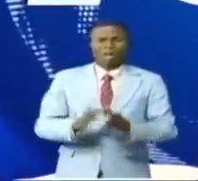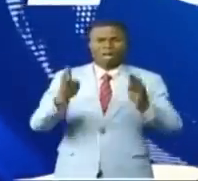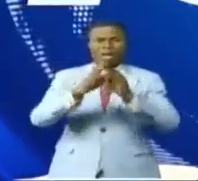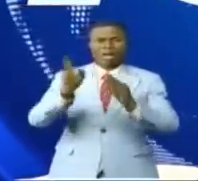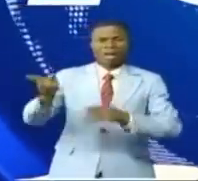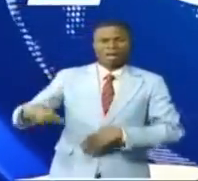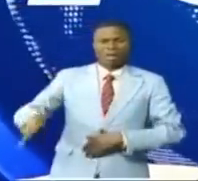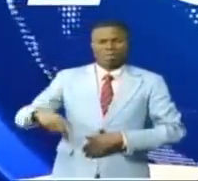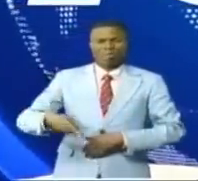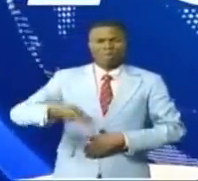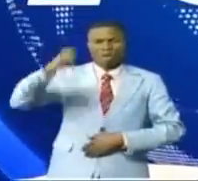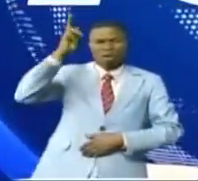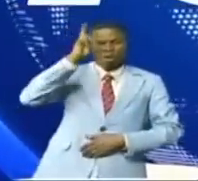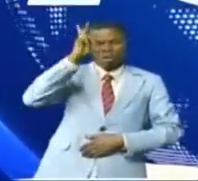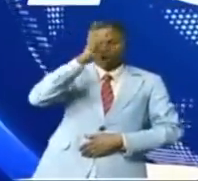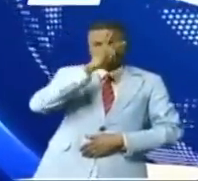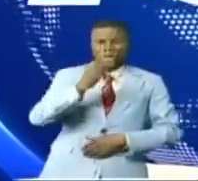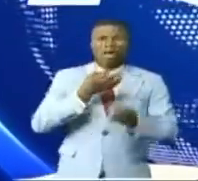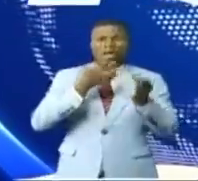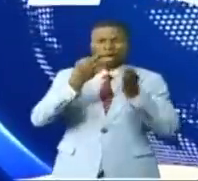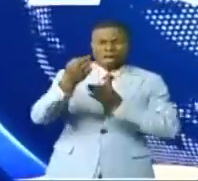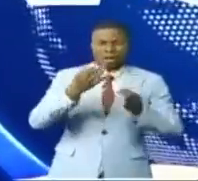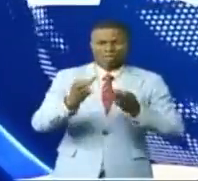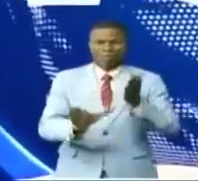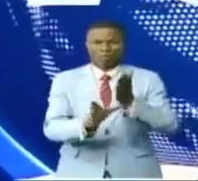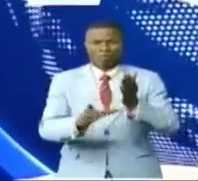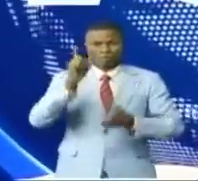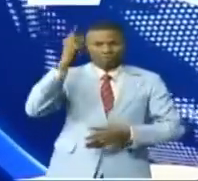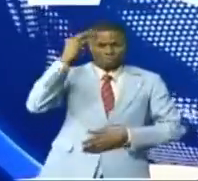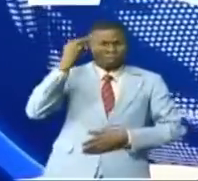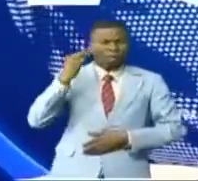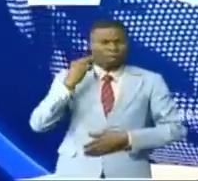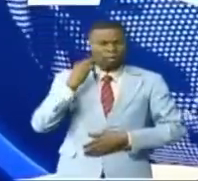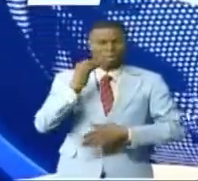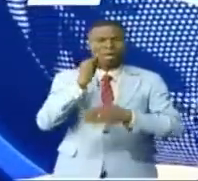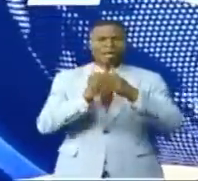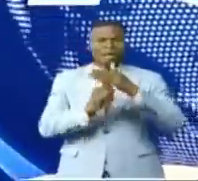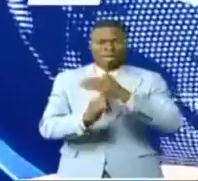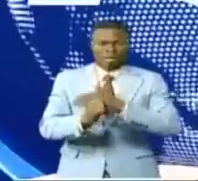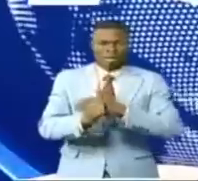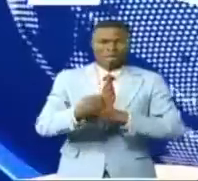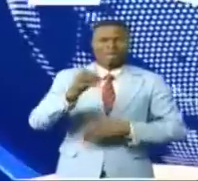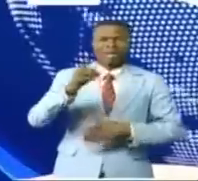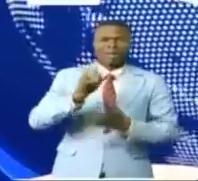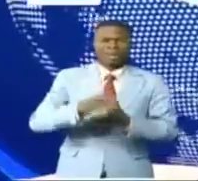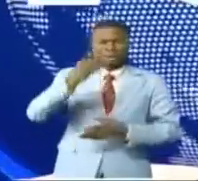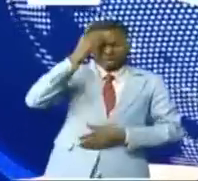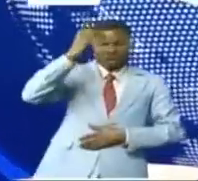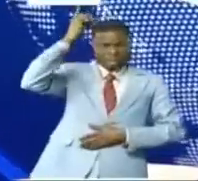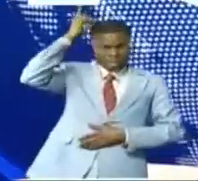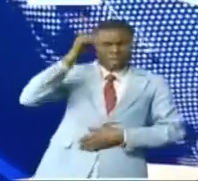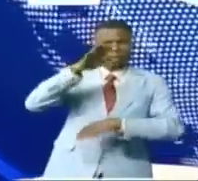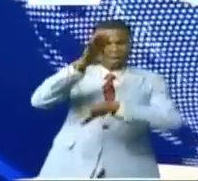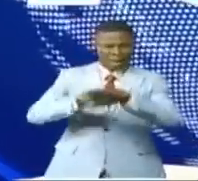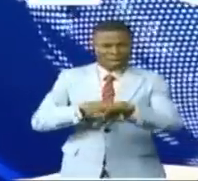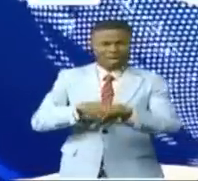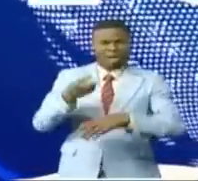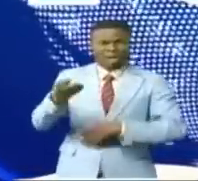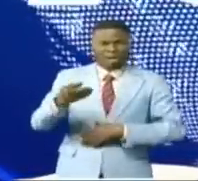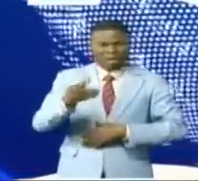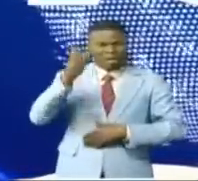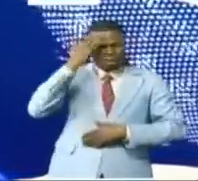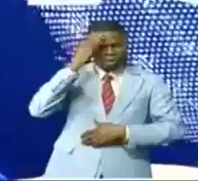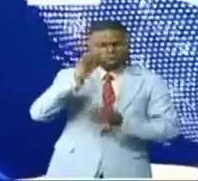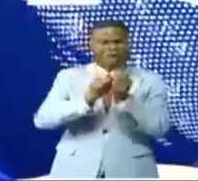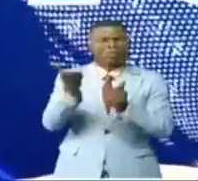institution provinciale l'ont confirmé au vice-premier ministre, ministre de l'Intérieur, Daniel Asselo, qui les a convoqués pour en savoir